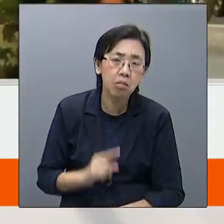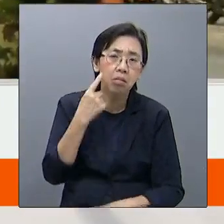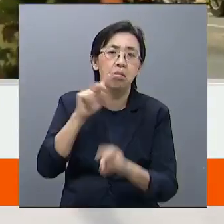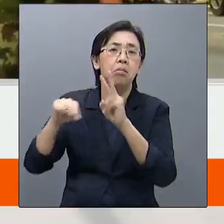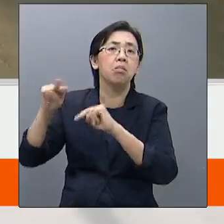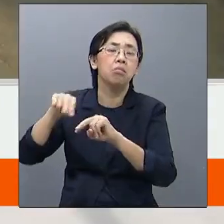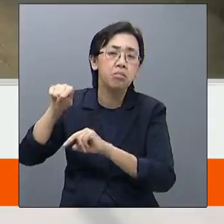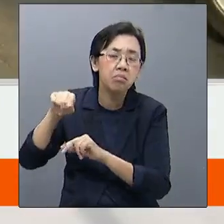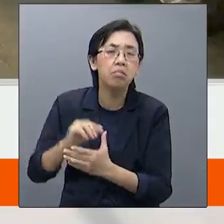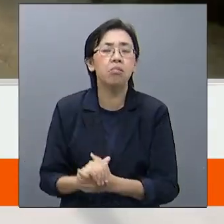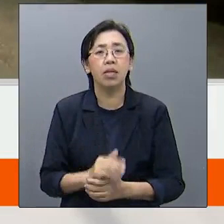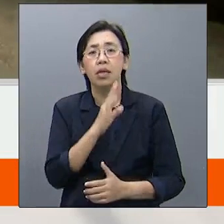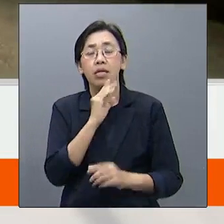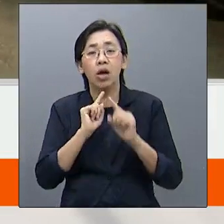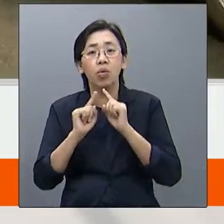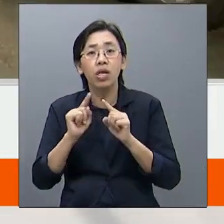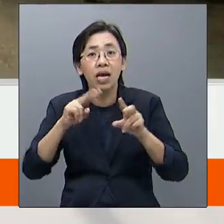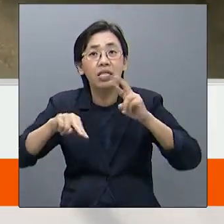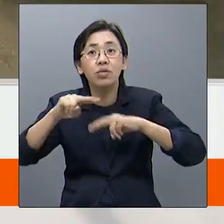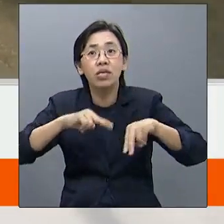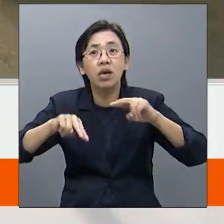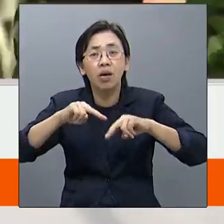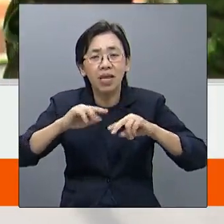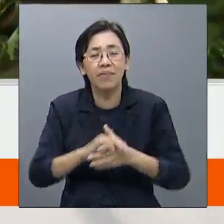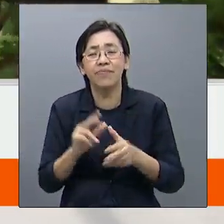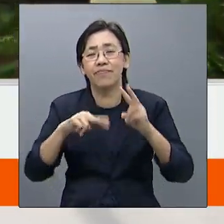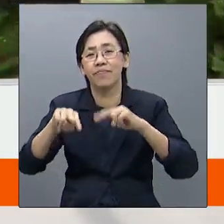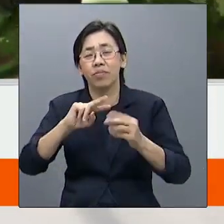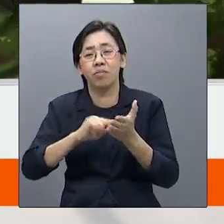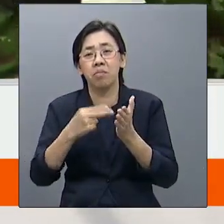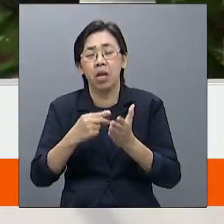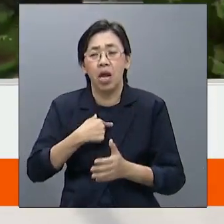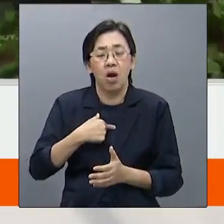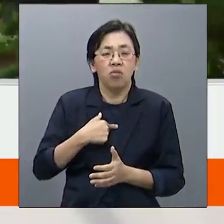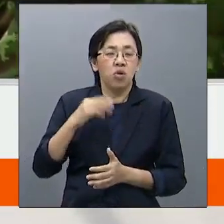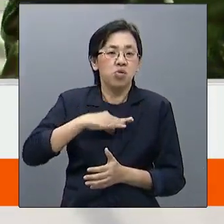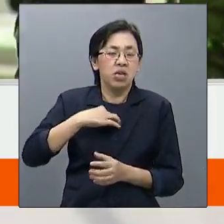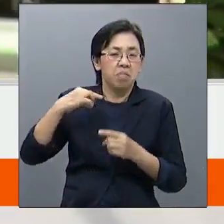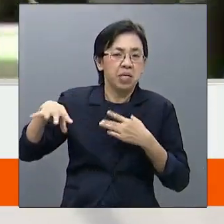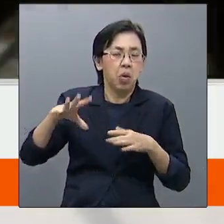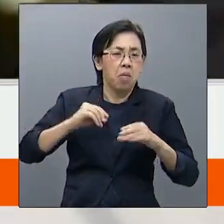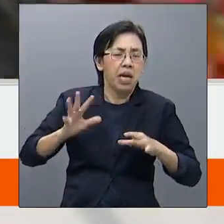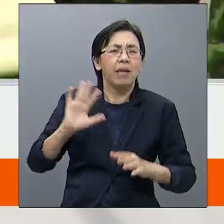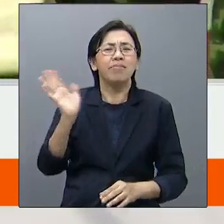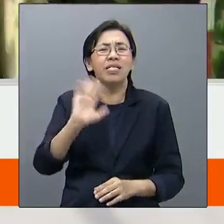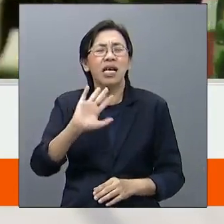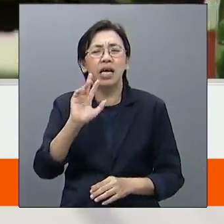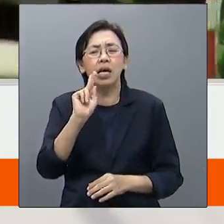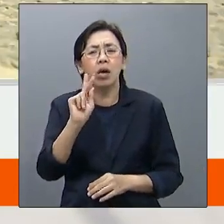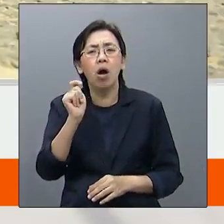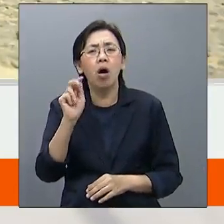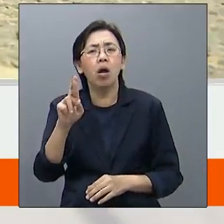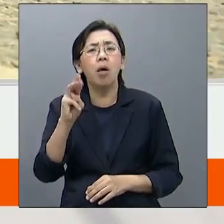ผมคิดว่าเวลาเราพูดถึงกตรวจสอบ ไม่ใช่ว่าเราไม่เหนด้วยผมอยากจะพกกตวจสบ ห